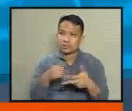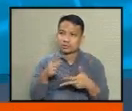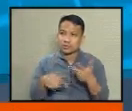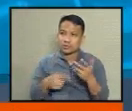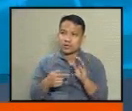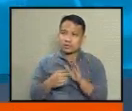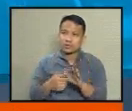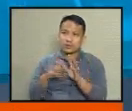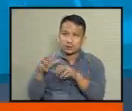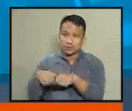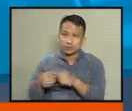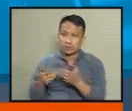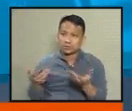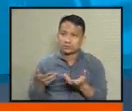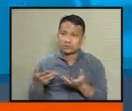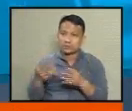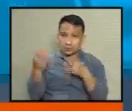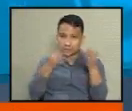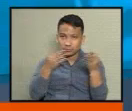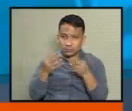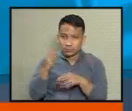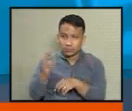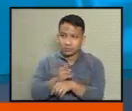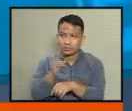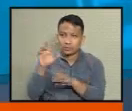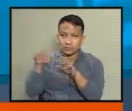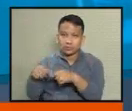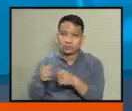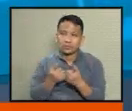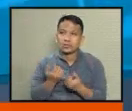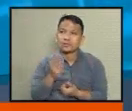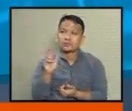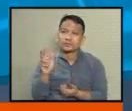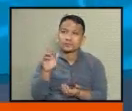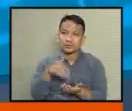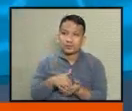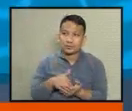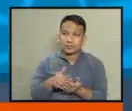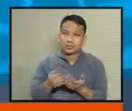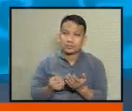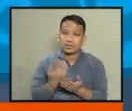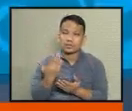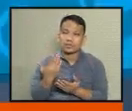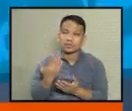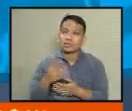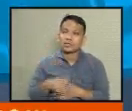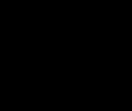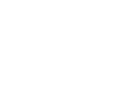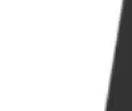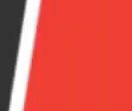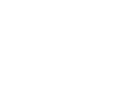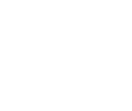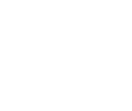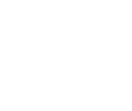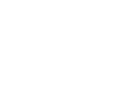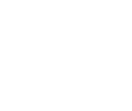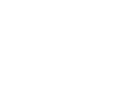magkukumpare ang naaresto. Shabu naman ang nasabat sa kanila na higit 30,000 pesos ang halaga.